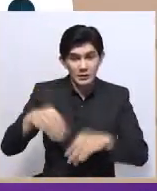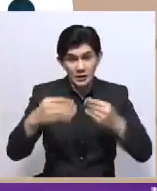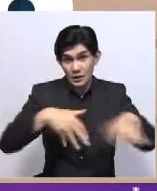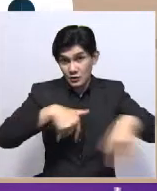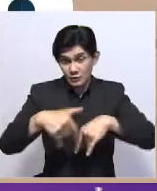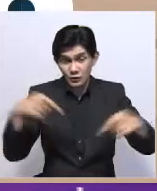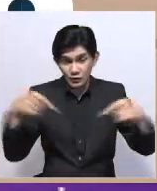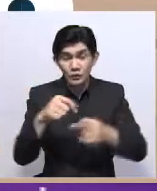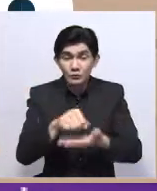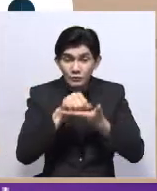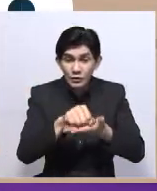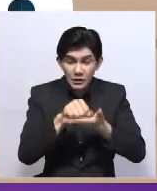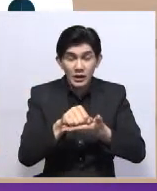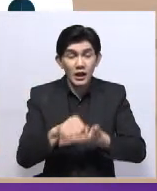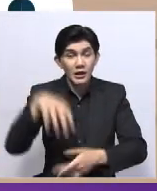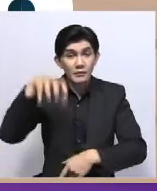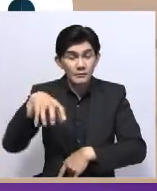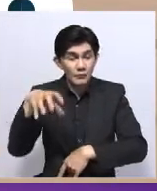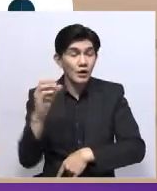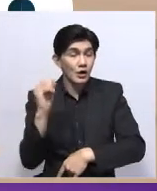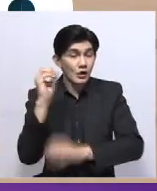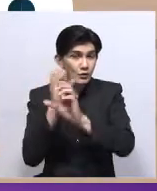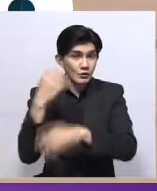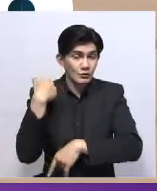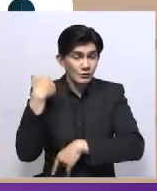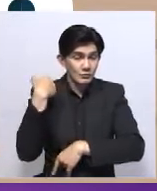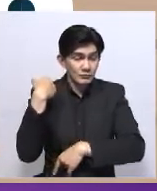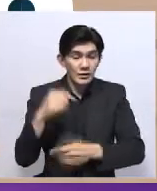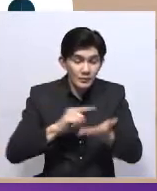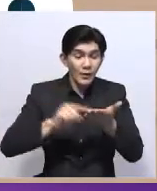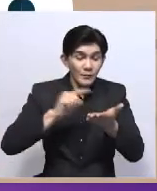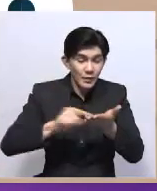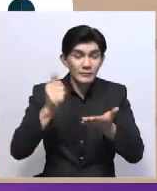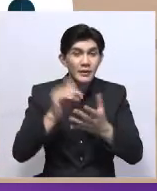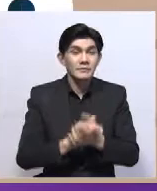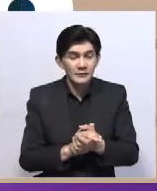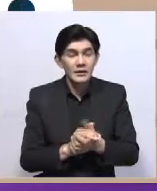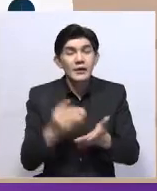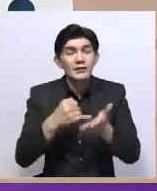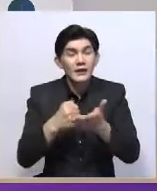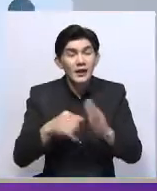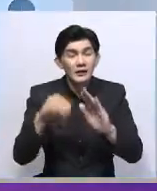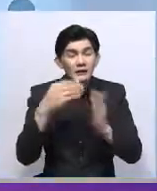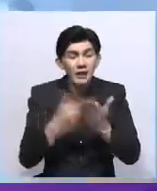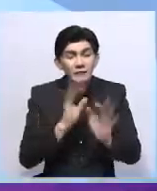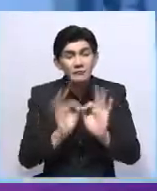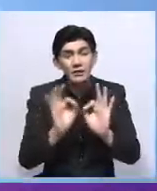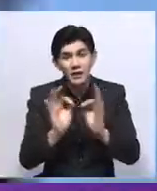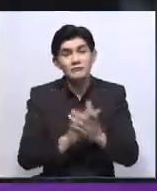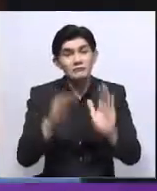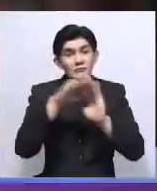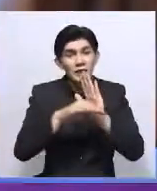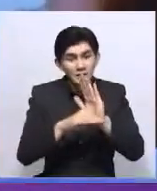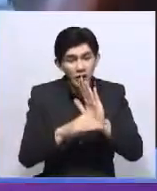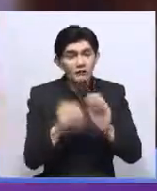ชาชนเข้าถึงการบริการของกรมการขนส่งทางบกได้เพียงปลายนิ้วสัมผัสซึ่งจะช่วยในการลดค่าใช้จ่ายลดขั้น